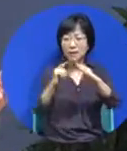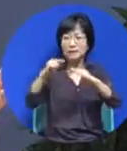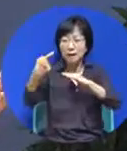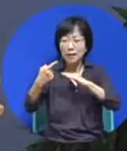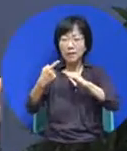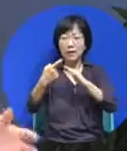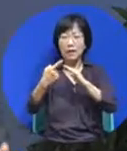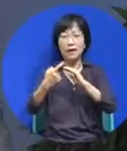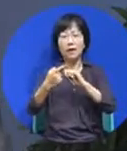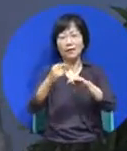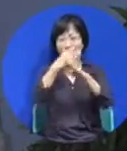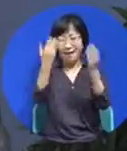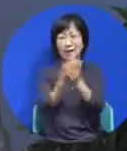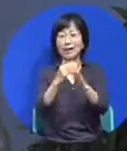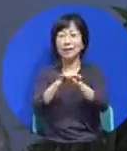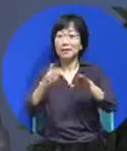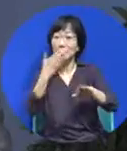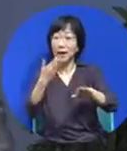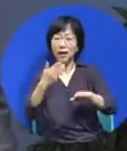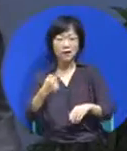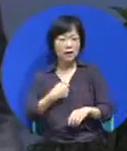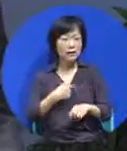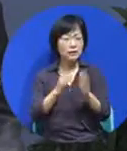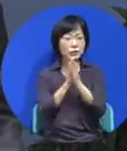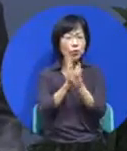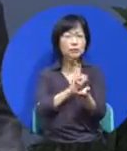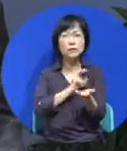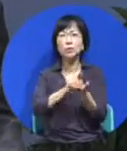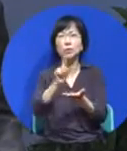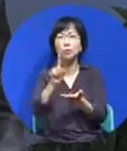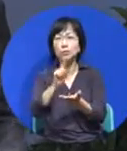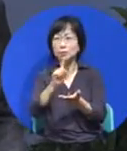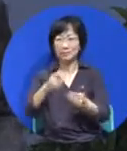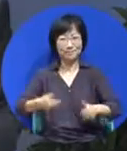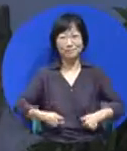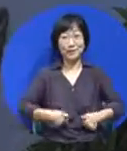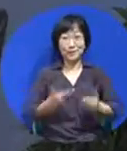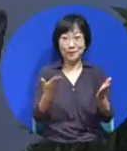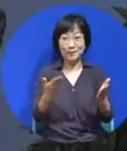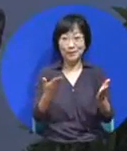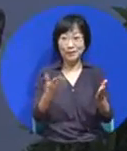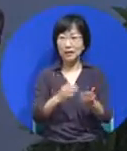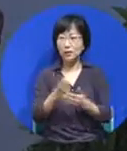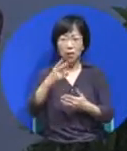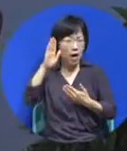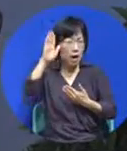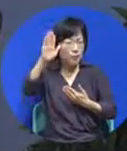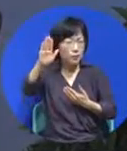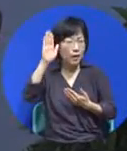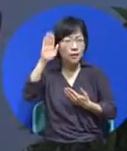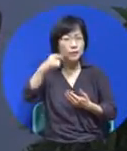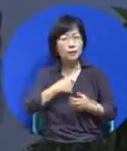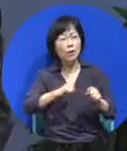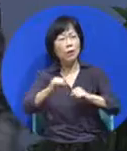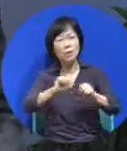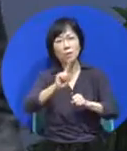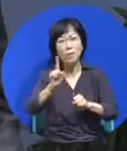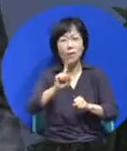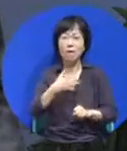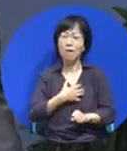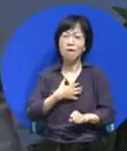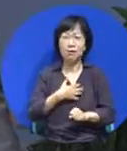뭘 가져야 될 것이냐? 필요 없습니다. Do you always need special prayer topics? Not really. 그때부터 앞으로는 어떻게 해야 될 것이냐? Then in the future, what should